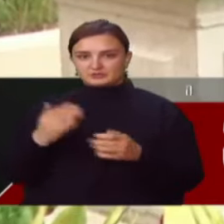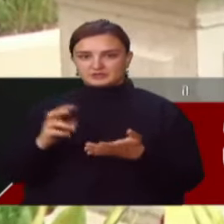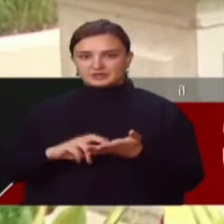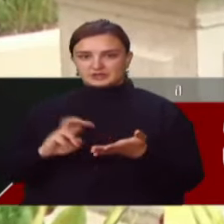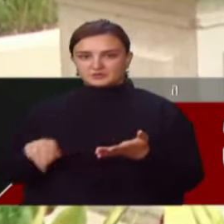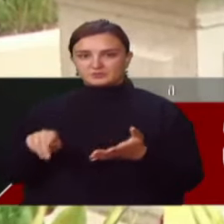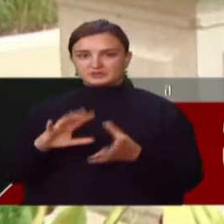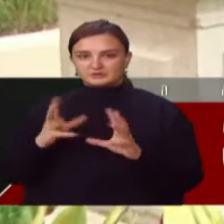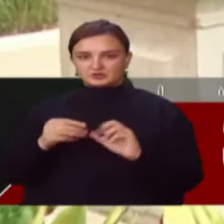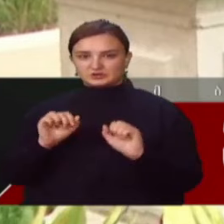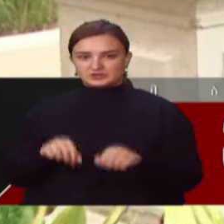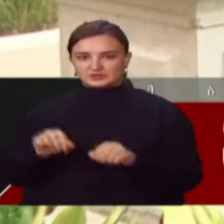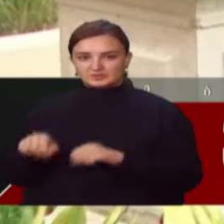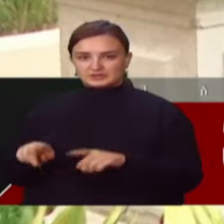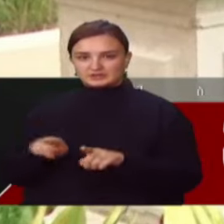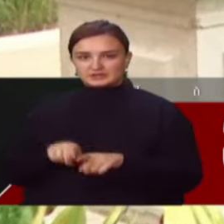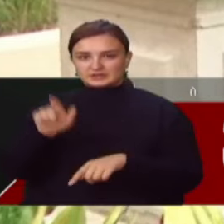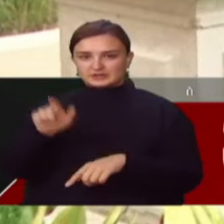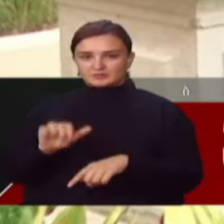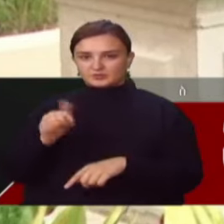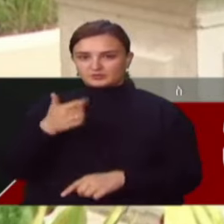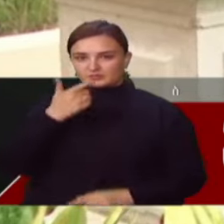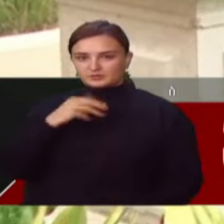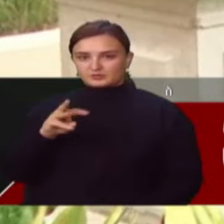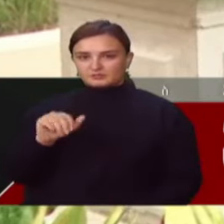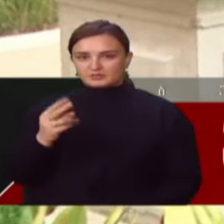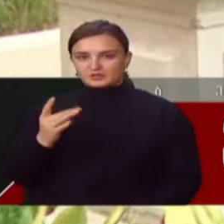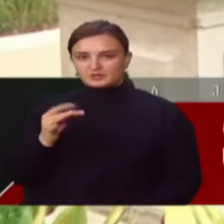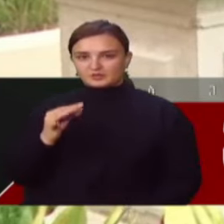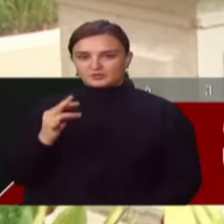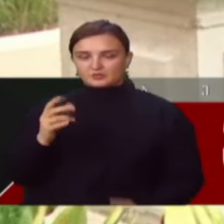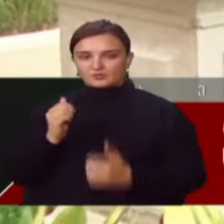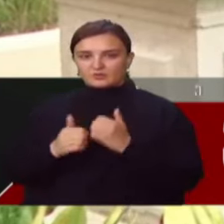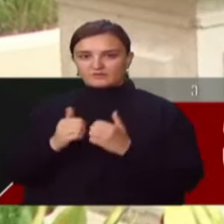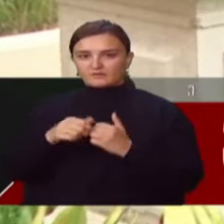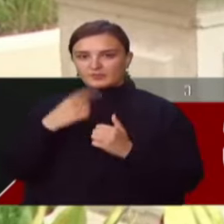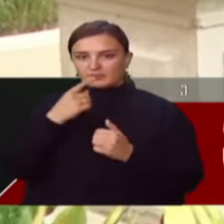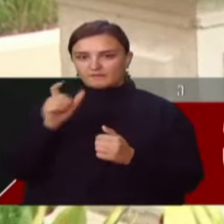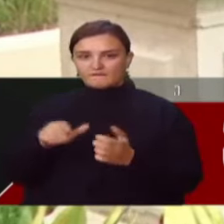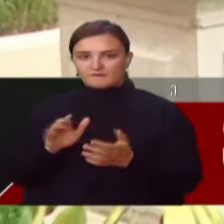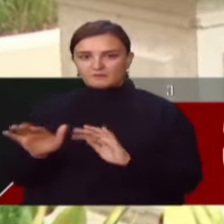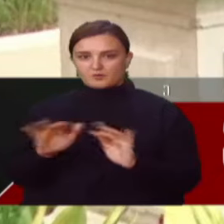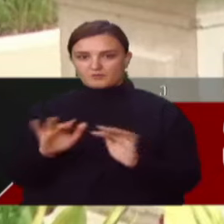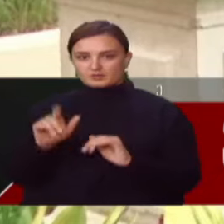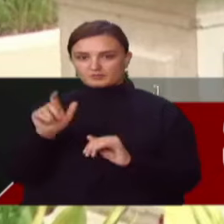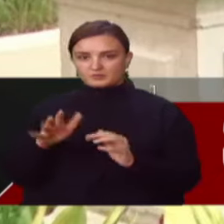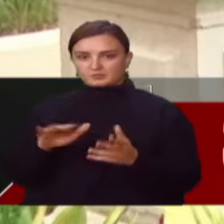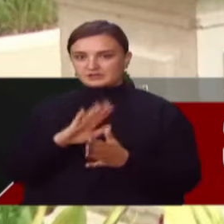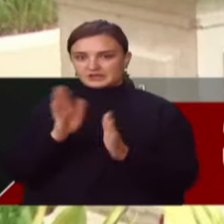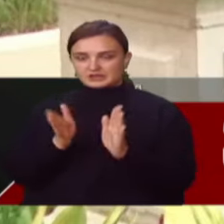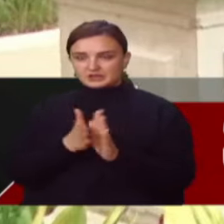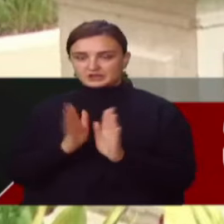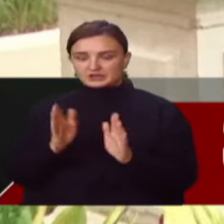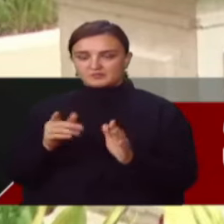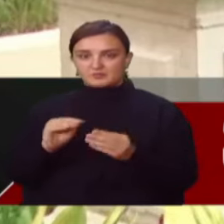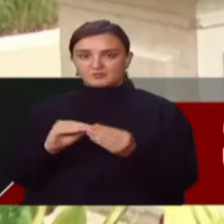ეს სავსებით შესაძლებელია ისეთი ადამიანისთვის, როგორიც ბატონი მაკრონია. ის ყოველთვის აცხადებს, რომ მოქმედების ადამიანია. თუ ის მთლიანად ჩიხში იქნება, მან